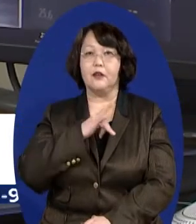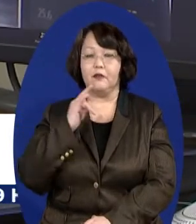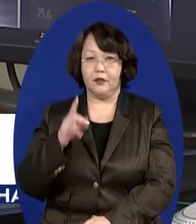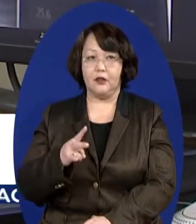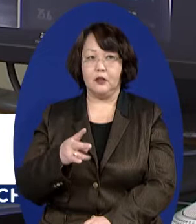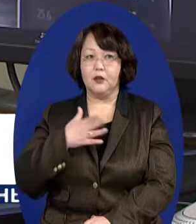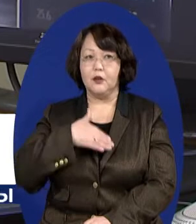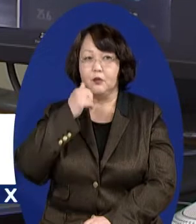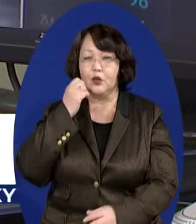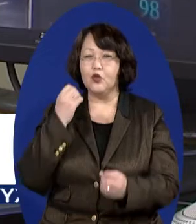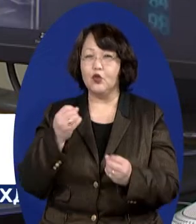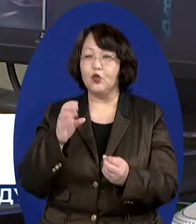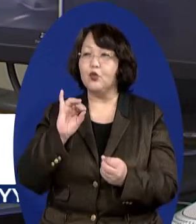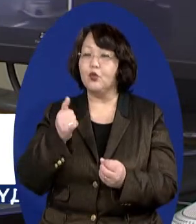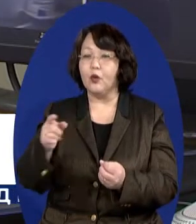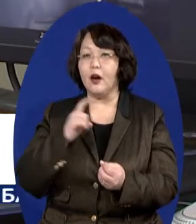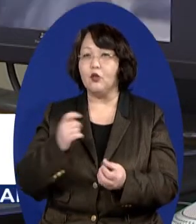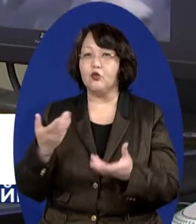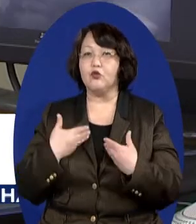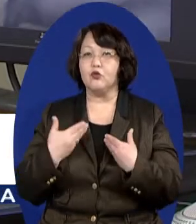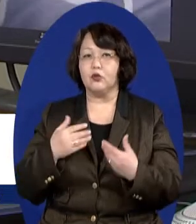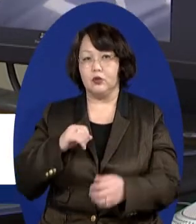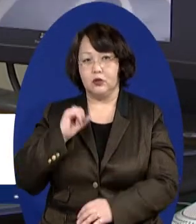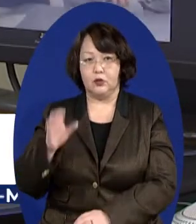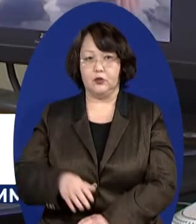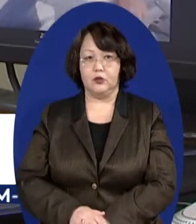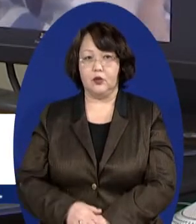За зөөр мовронд юу байгаа вэ?